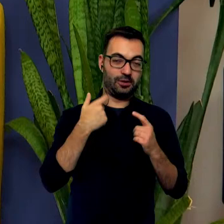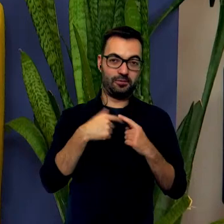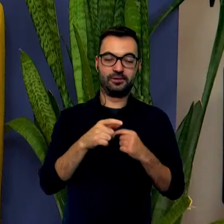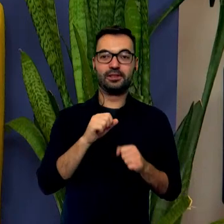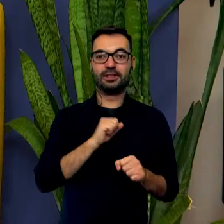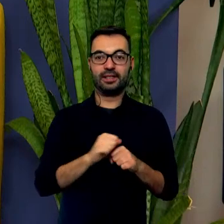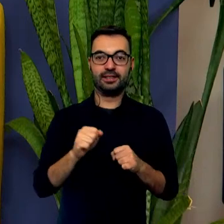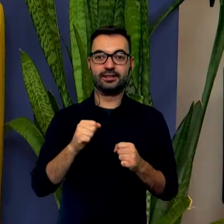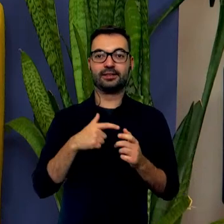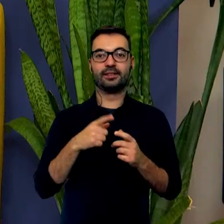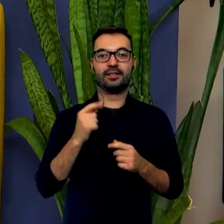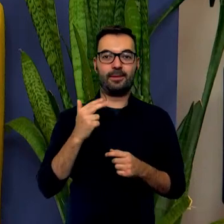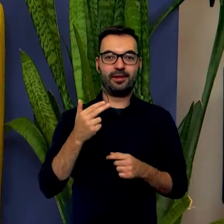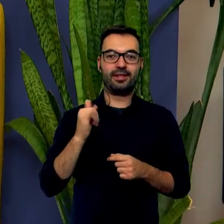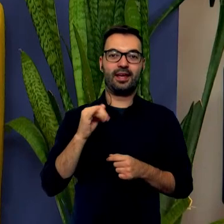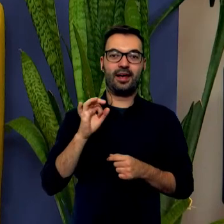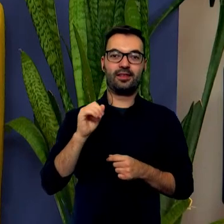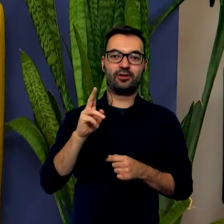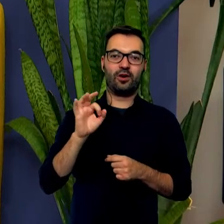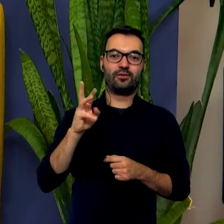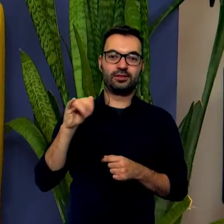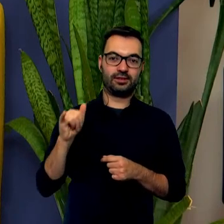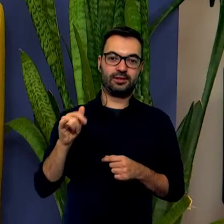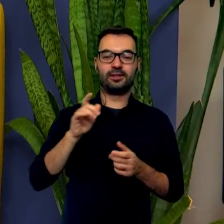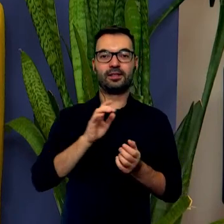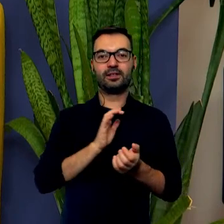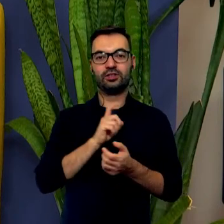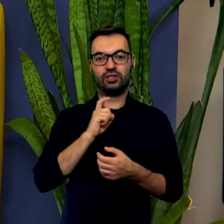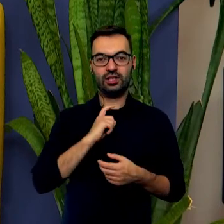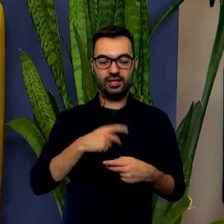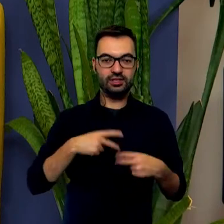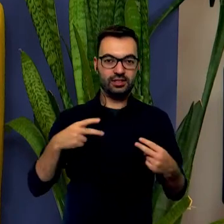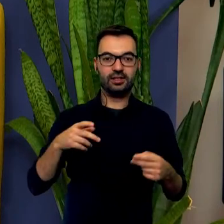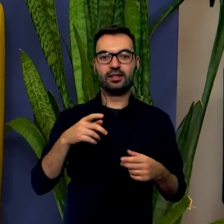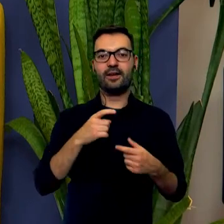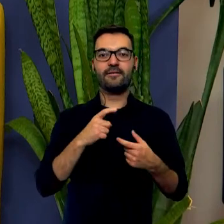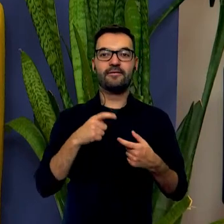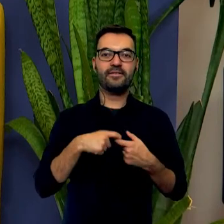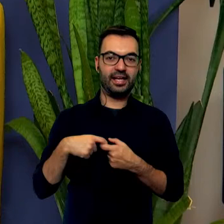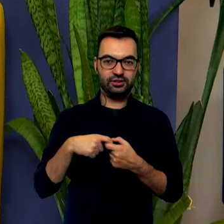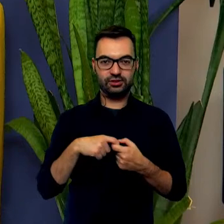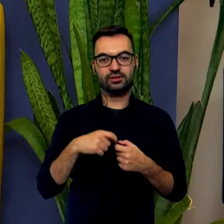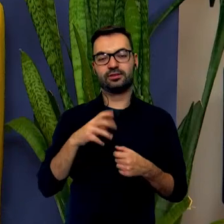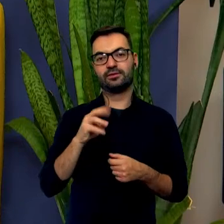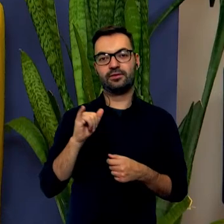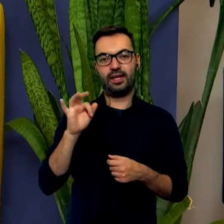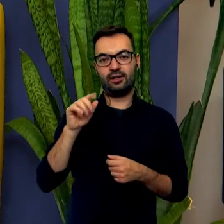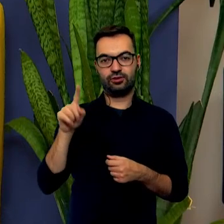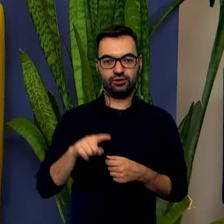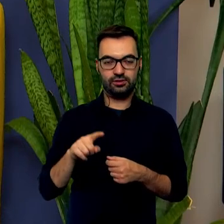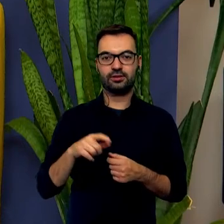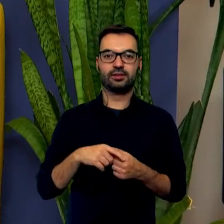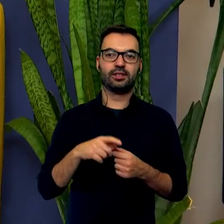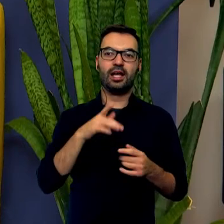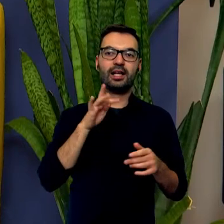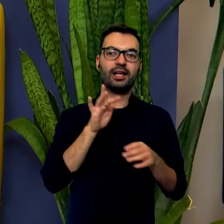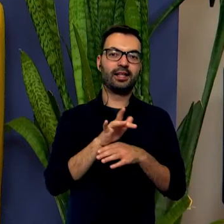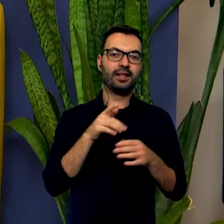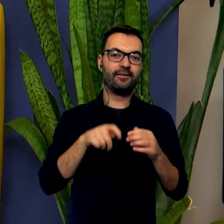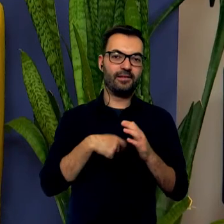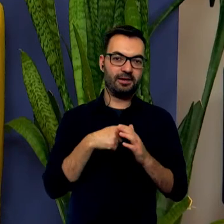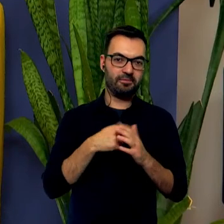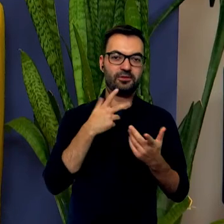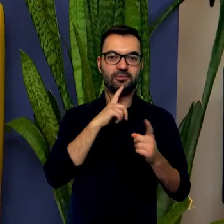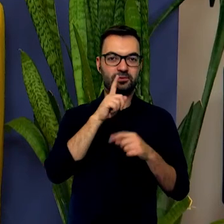że jest Damian Jankowski, publicysta Więzi, krytyk filmowy, który chce z tobą taką długą rozmowę przeprowadzić,